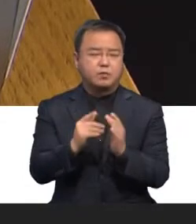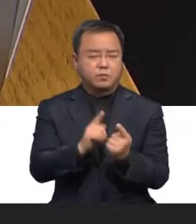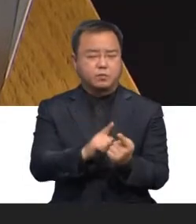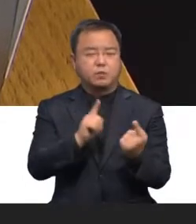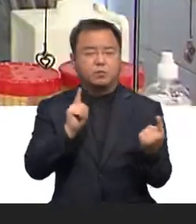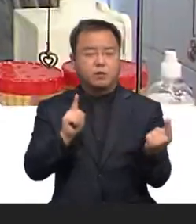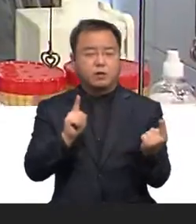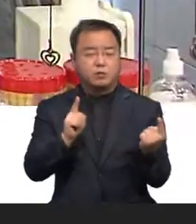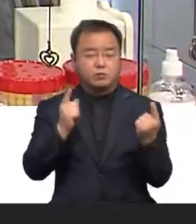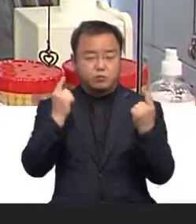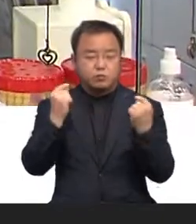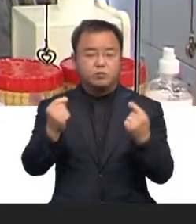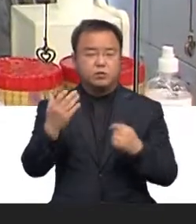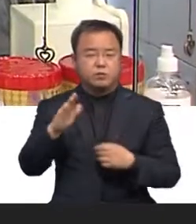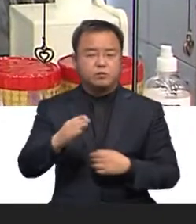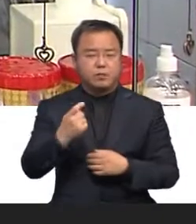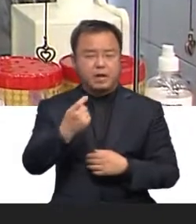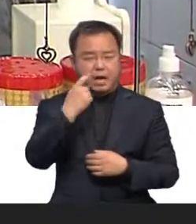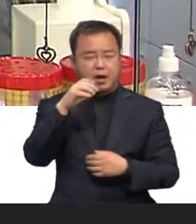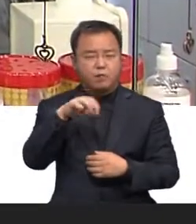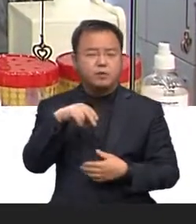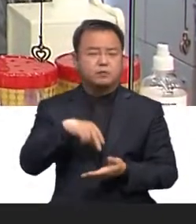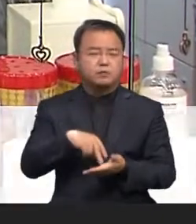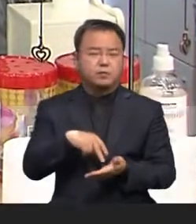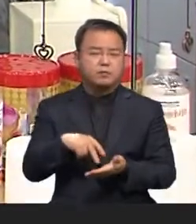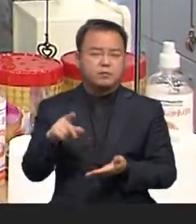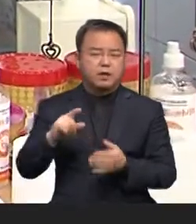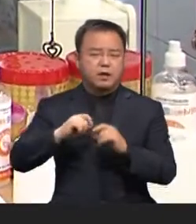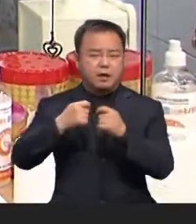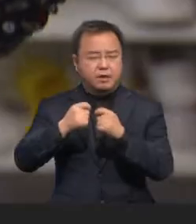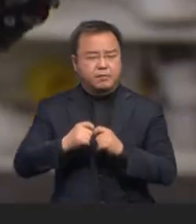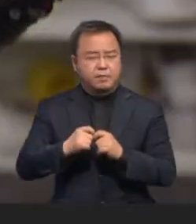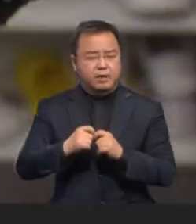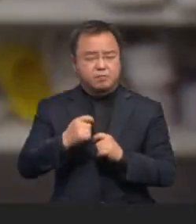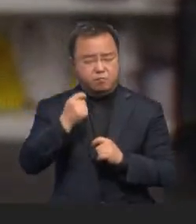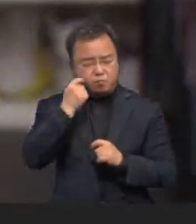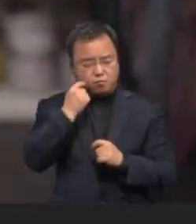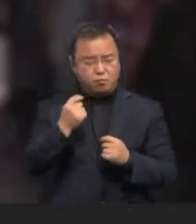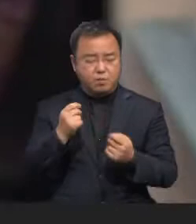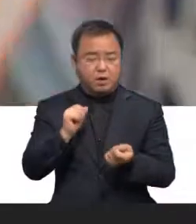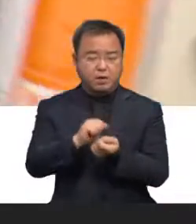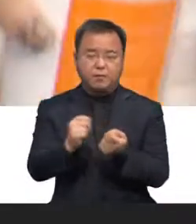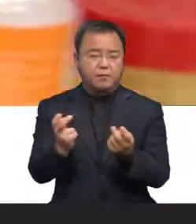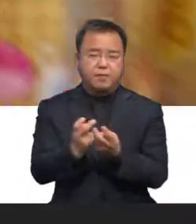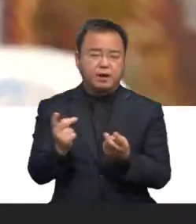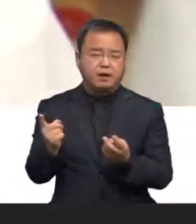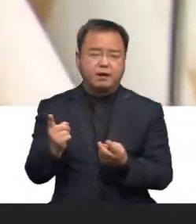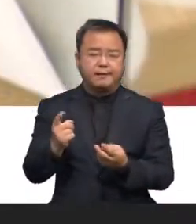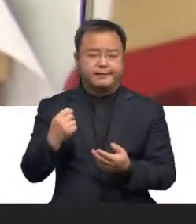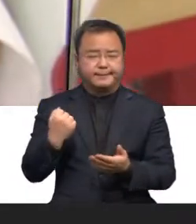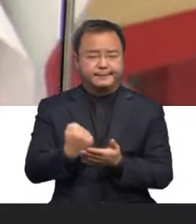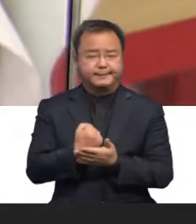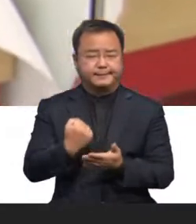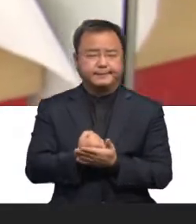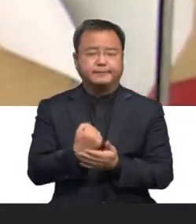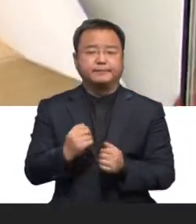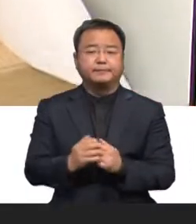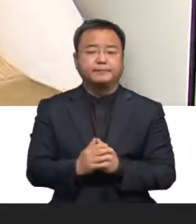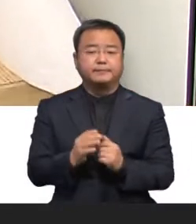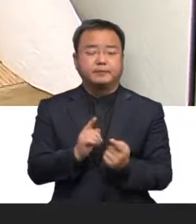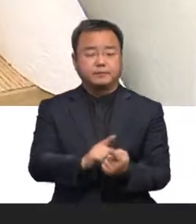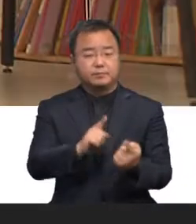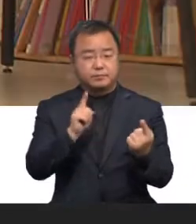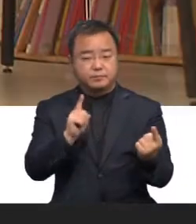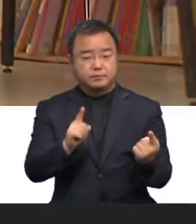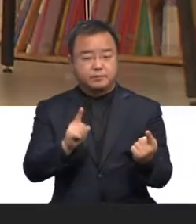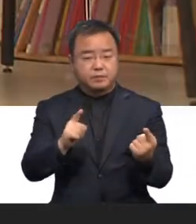학원으로선 세심하지 못한 방역 지침이 아쉽습니다. 거리를 둬서 수업을 해요. 그러니까는 한 공간 안에 뭐